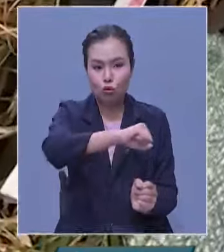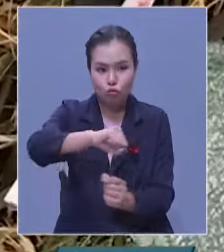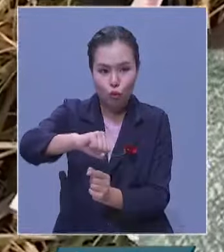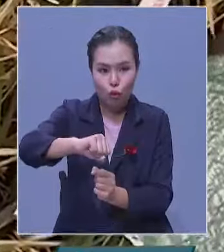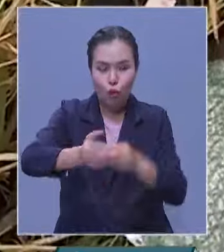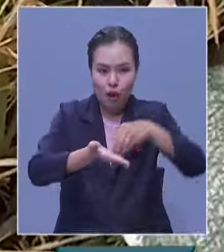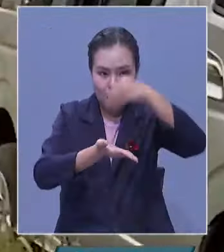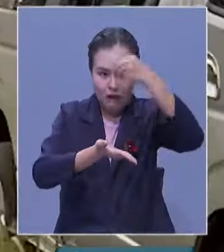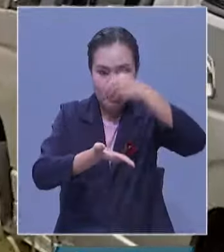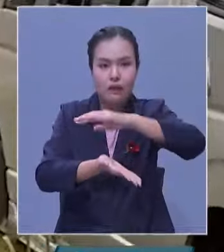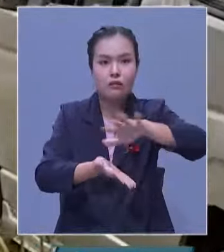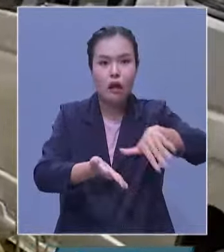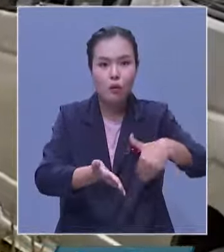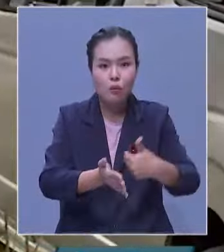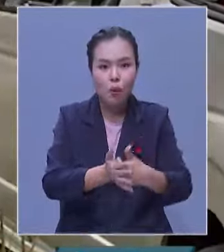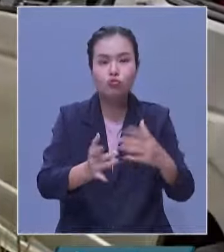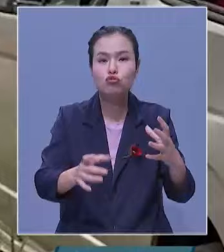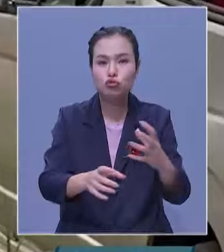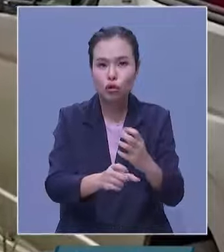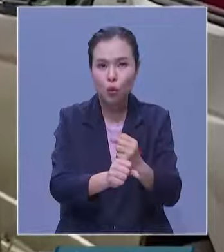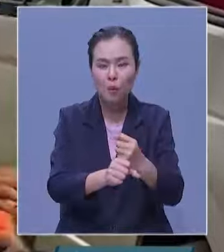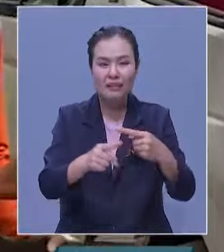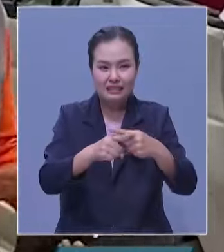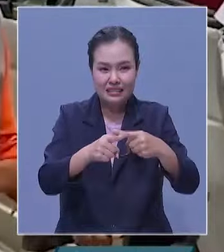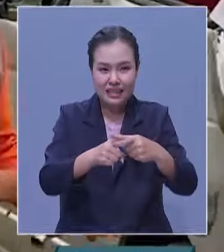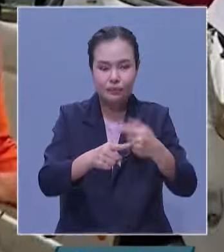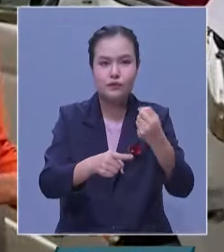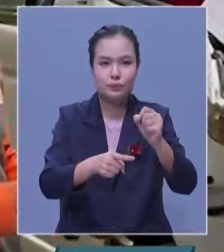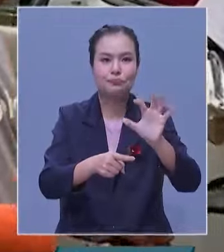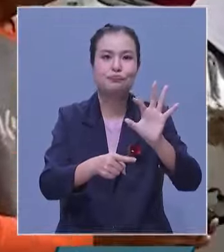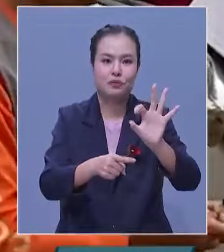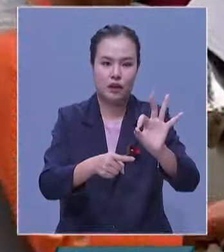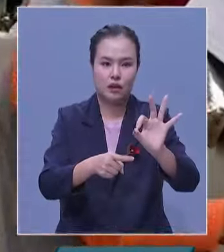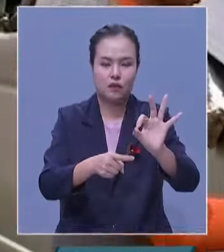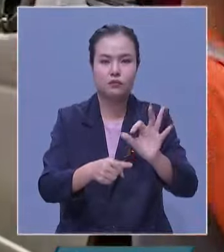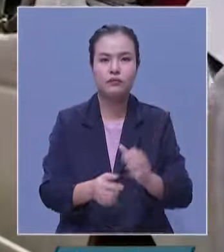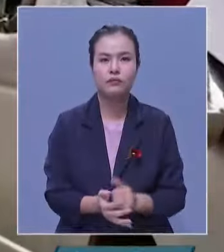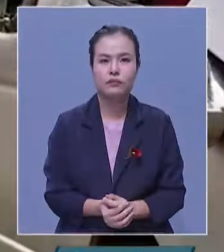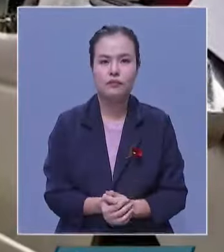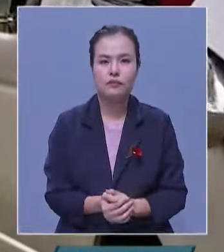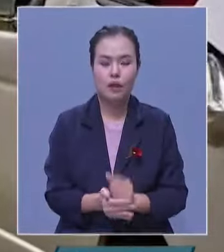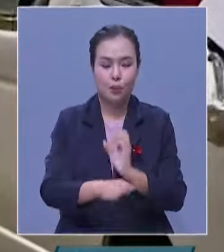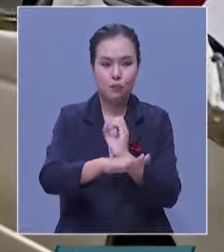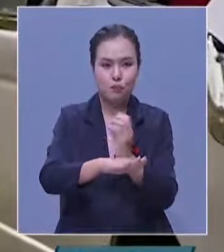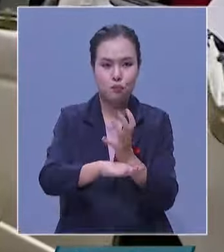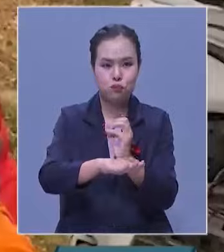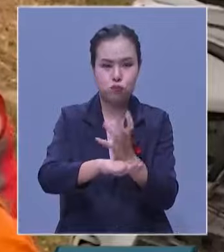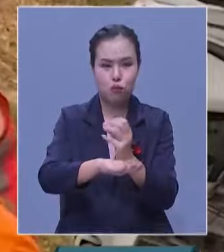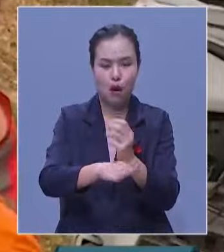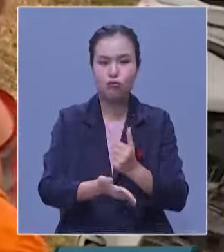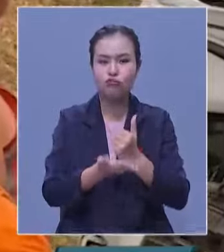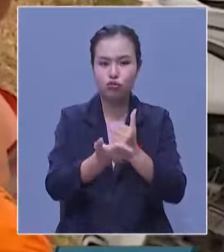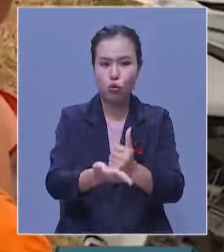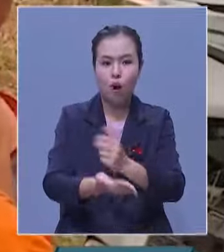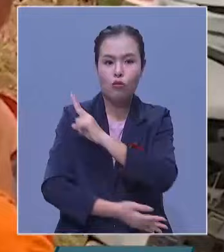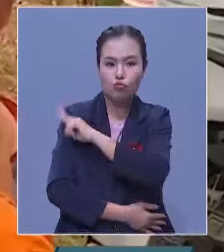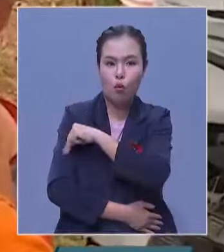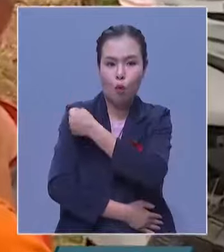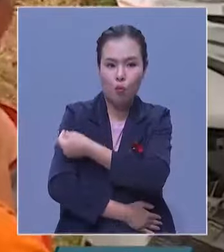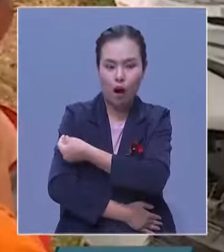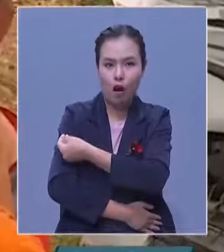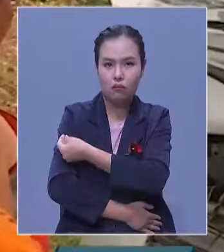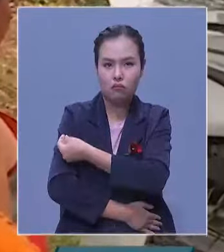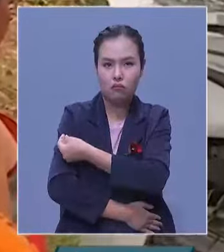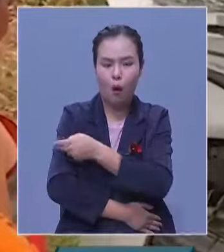นักเรียนทั้งหมดสรุปได้รับบาดเจ็บ19คนหน่วยกู้ชีพก็เร่งนำตัวส่งโรงพยาบาลชัย